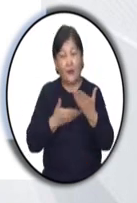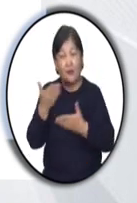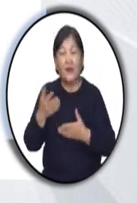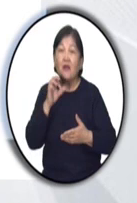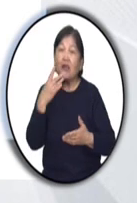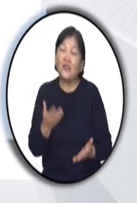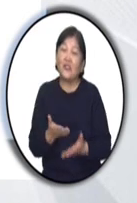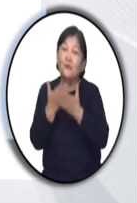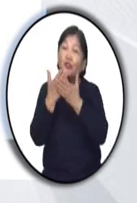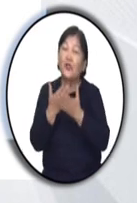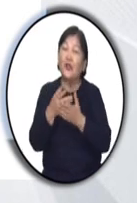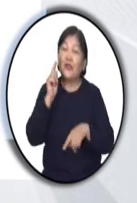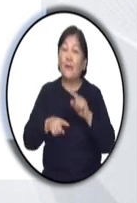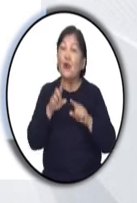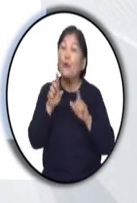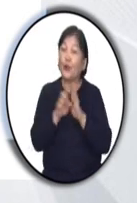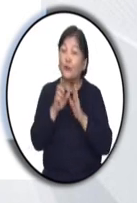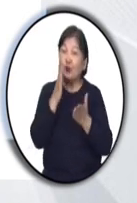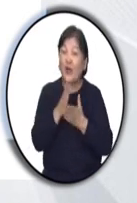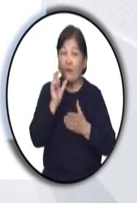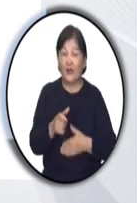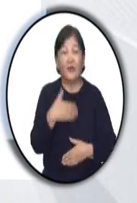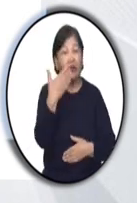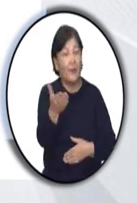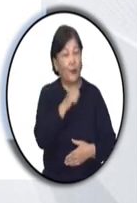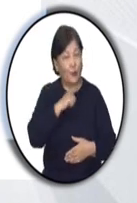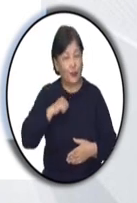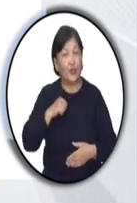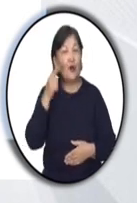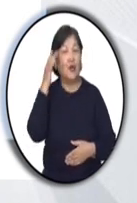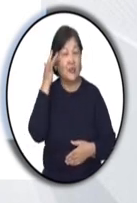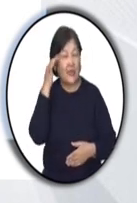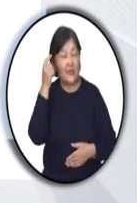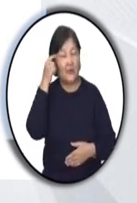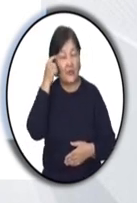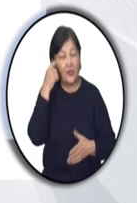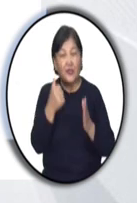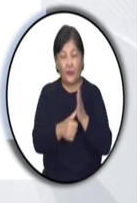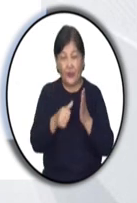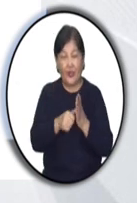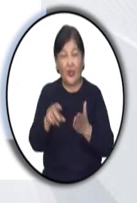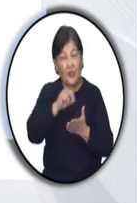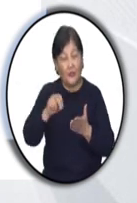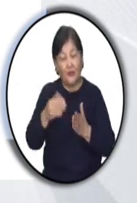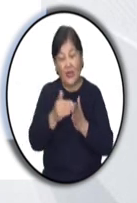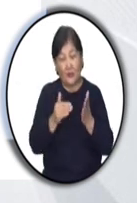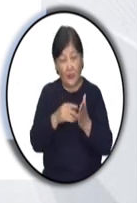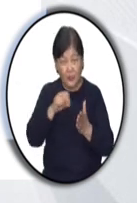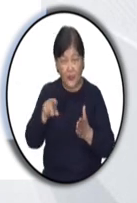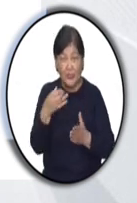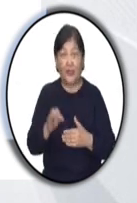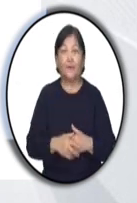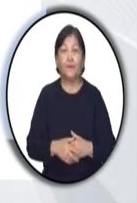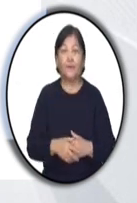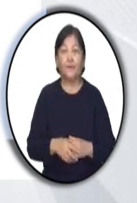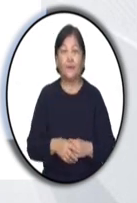улсад гадаад бодлогынхаа үр ашиг нэмэгдүүлэхийн тулд ямар боломж гарцууд байж болох вэ? Энэ талаар та нар өөрийнхөө саналыг дэвшүүлээд дэвтэр